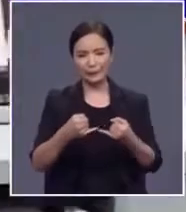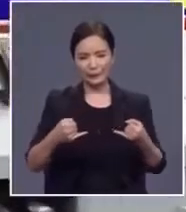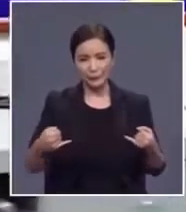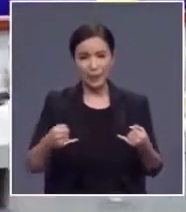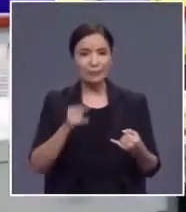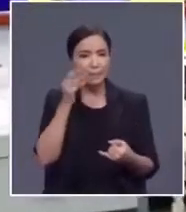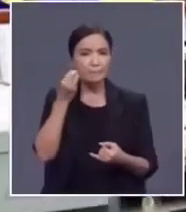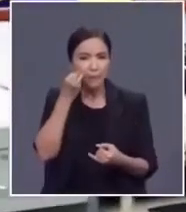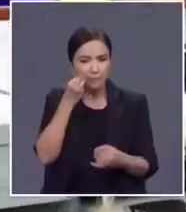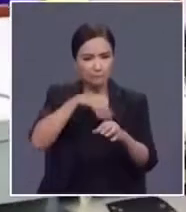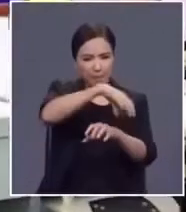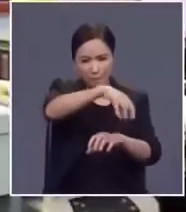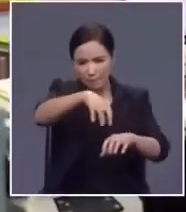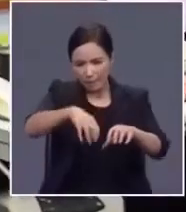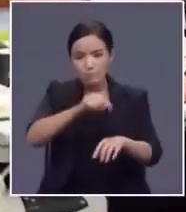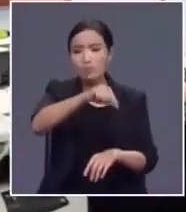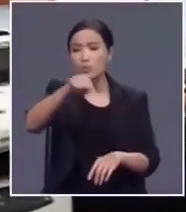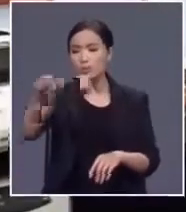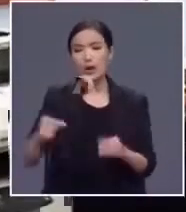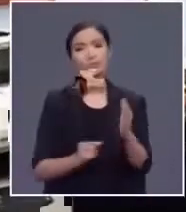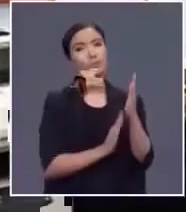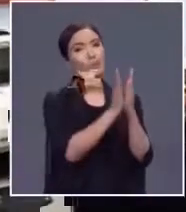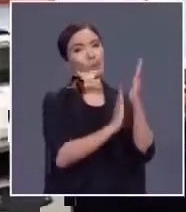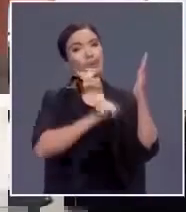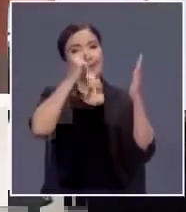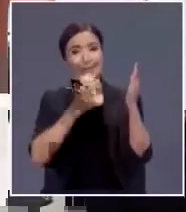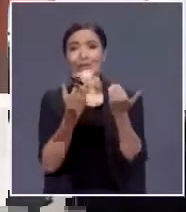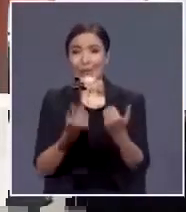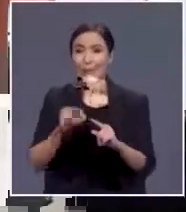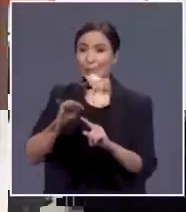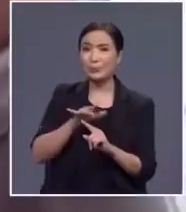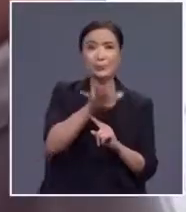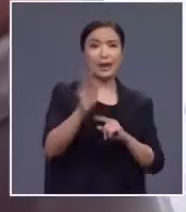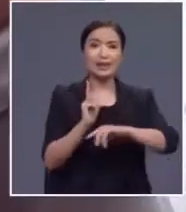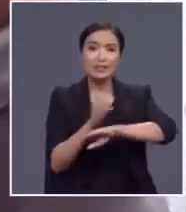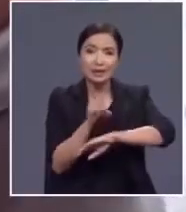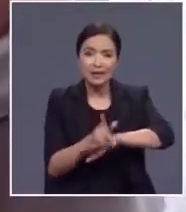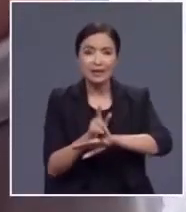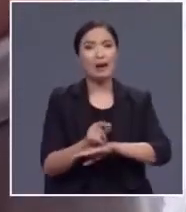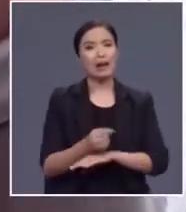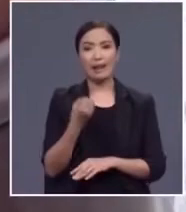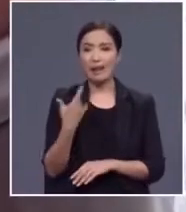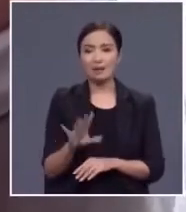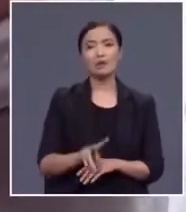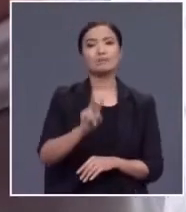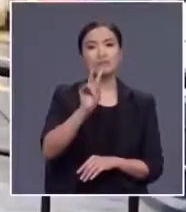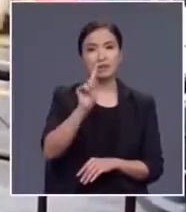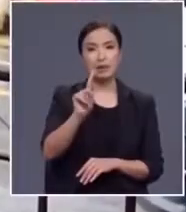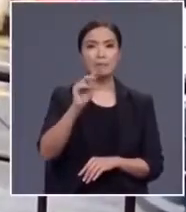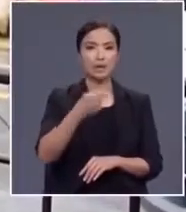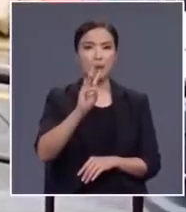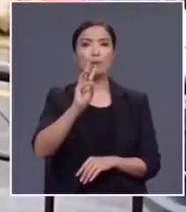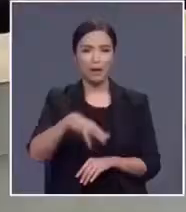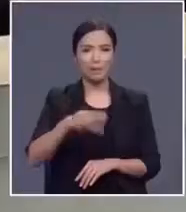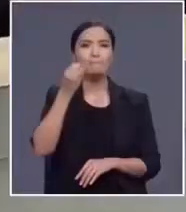ศซึ่งขณะนี้มีการติดตั้งเน็ตประชารัฐพร้อมใช้งานแล้วได้มากกว่า 16,000 หมู่บ้านรว